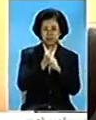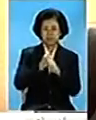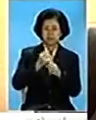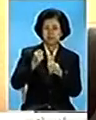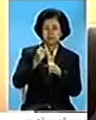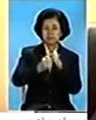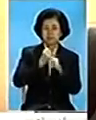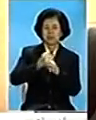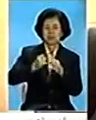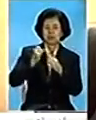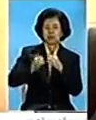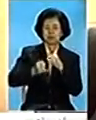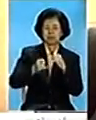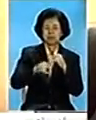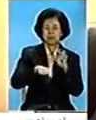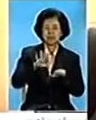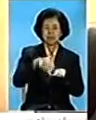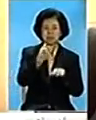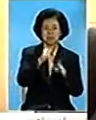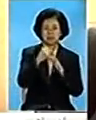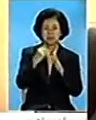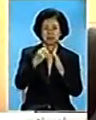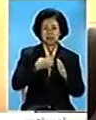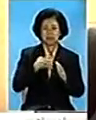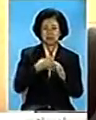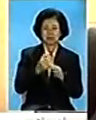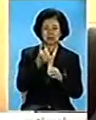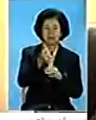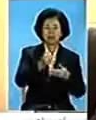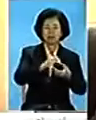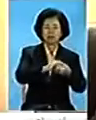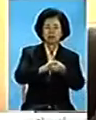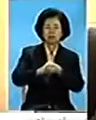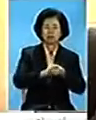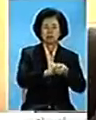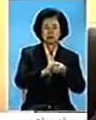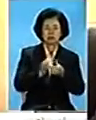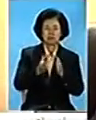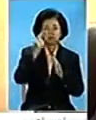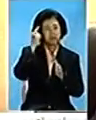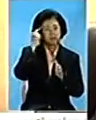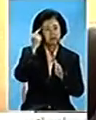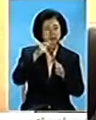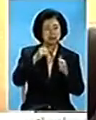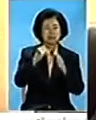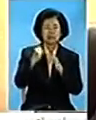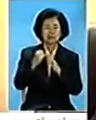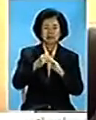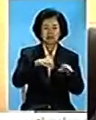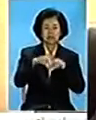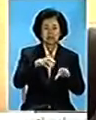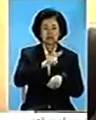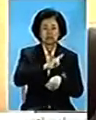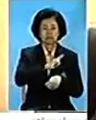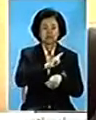ก็มีอีกประมาณ10จังหวัดเกิดความสนใจอยากจะเข้ามาร่วมในกระบวนการแนวคิดจังหวัดจัดการตนเองดิฉันเรีย